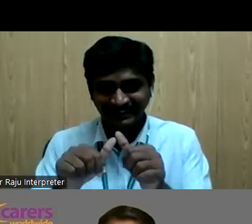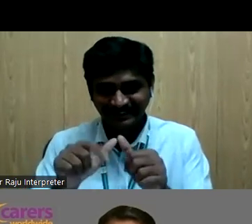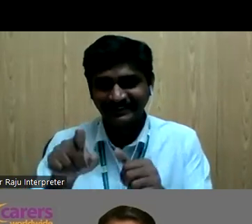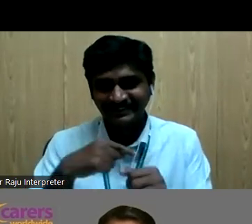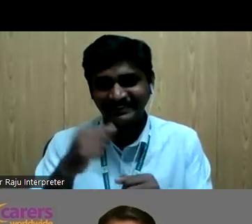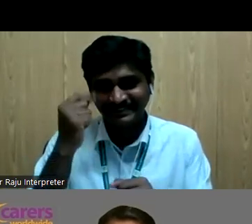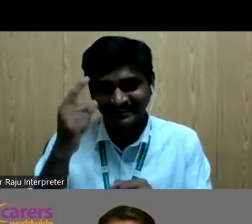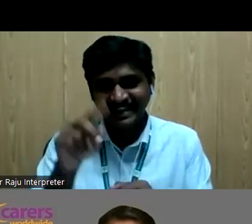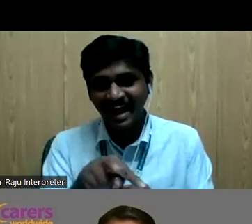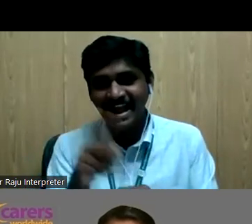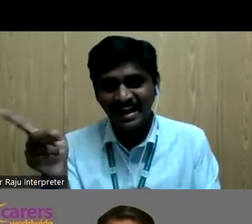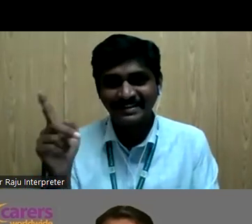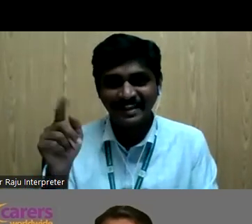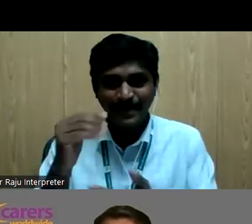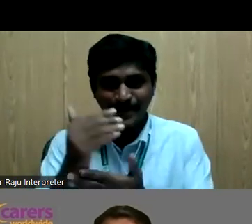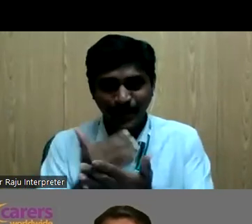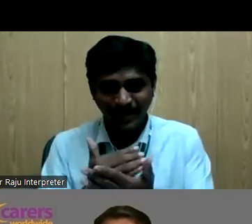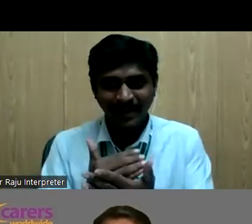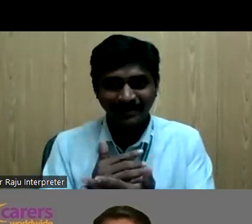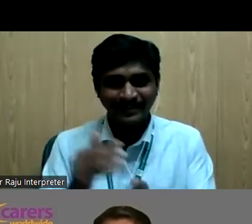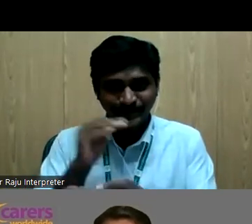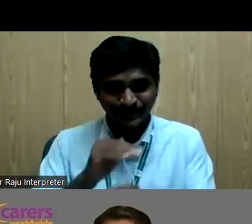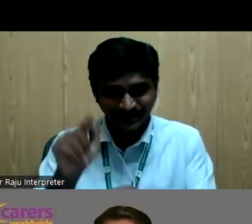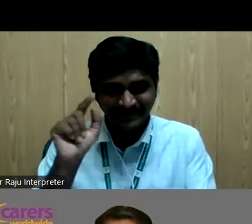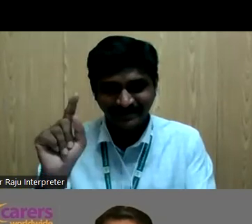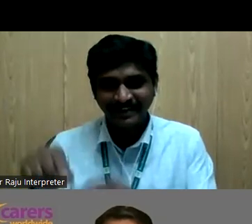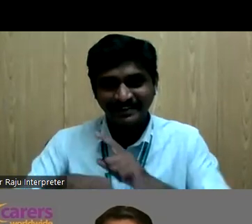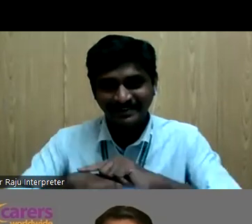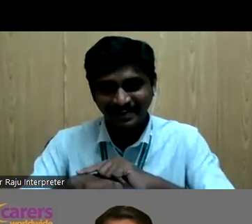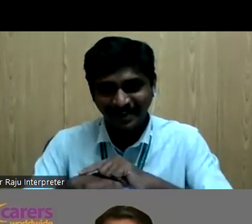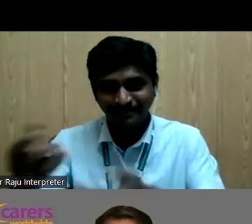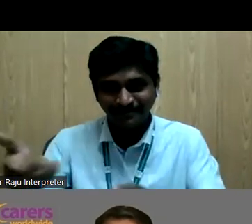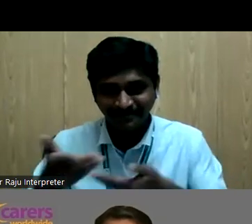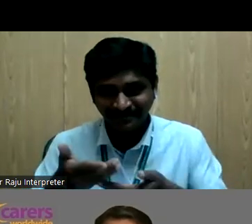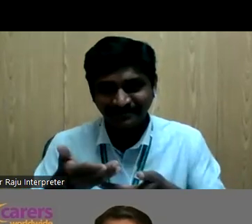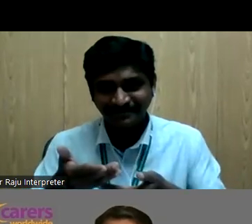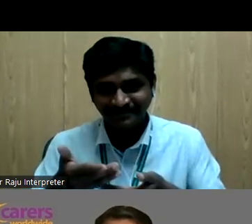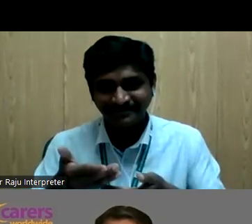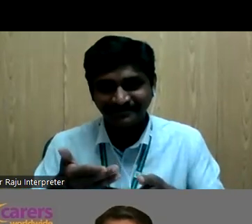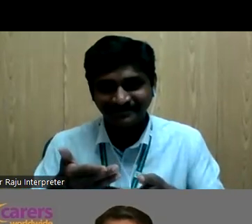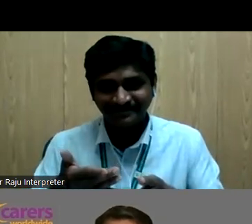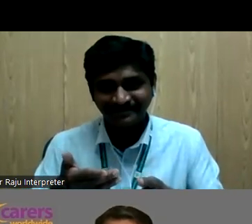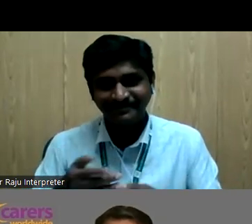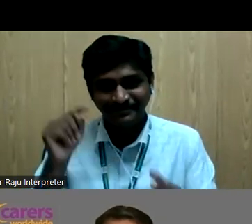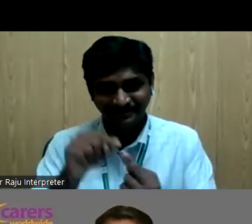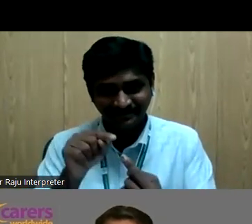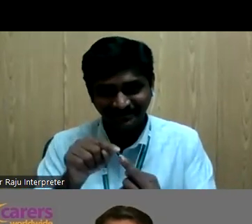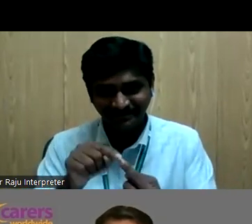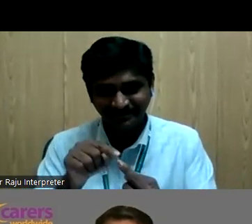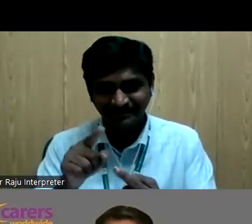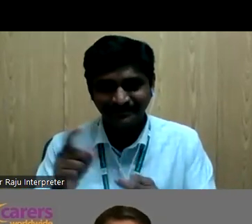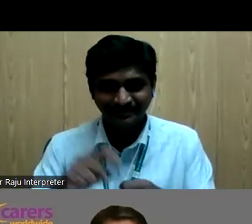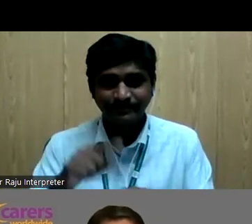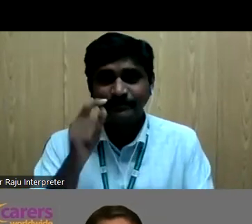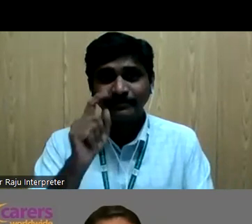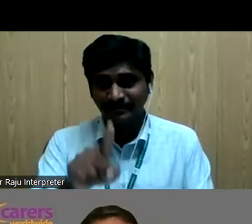event mein aapke bete ko Vikas ko le jana hai, phir bhi aapne time nikala hai aur aaj aap is event mein aayi hai. मैं खुद केयर गिवर